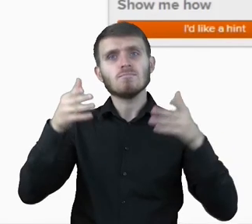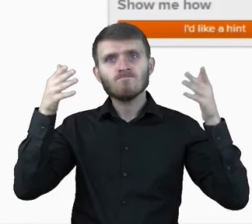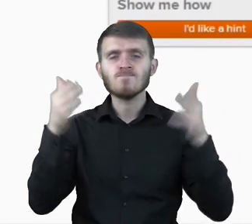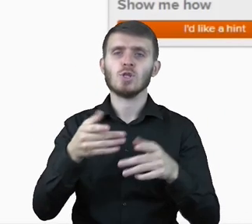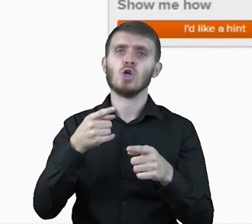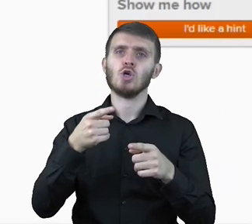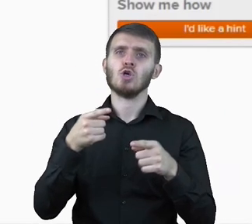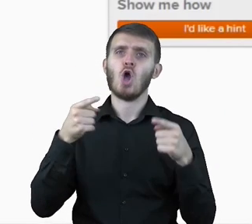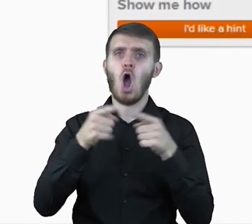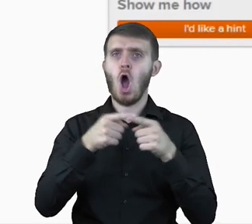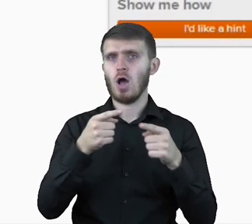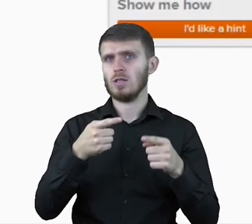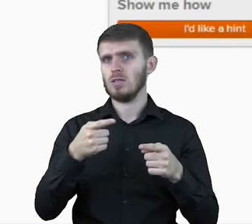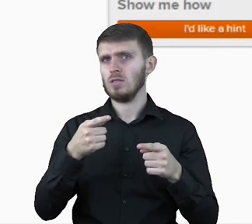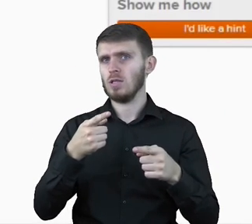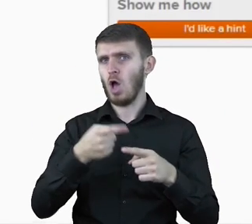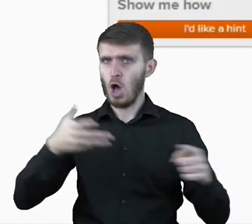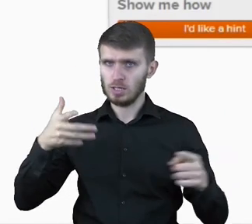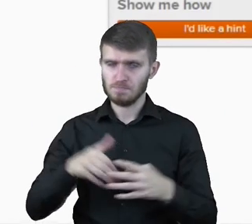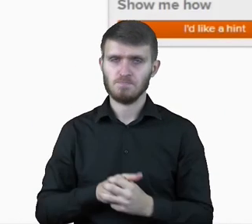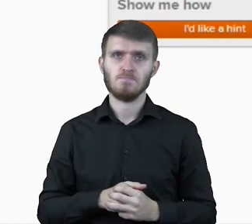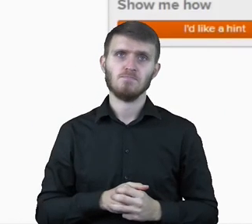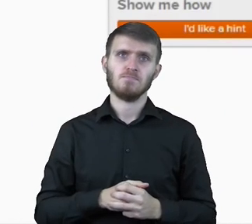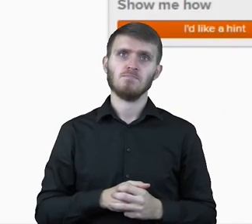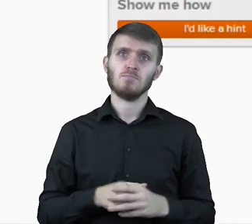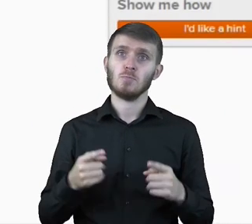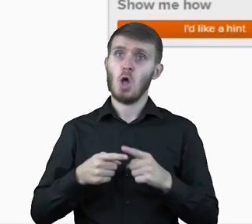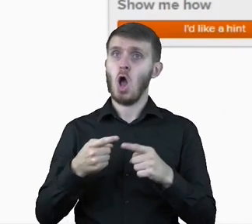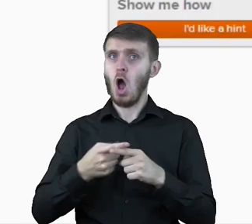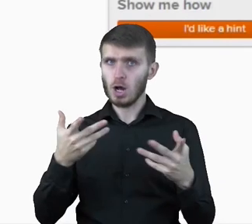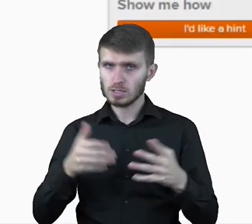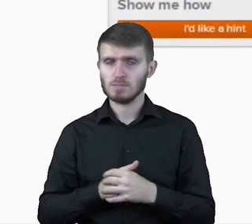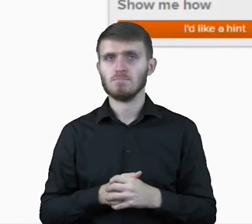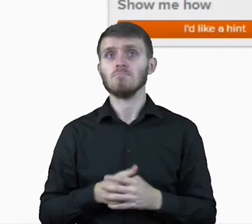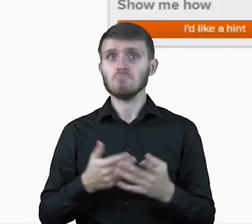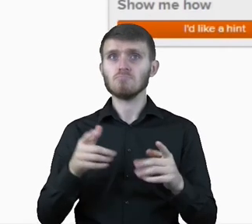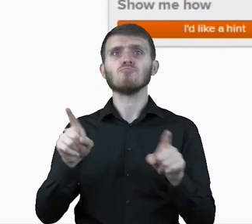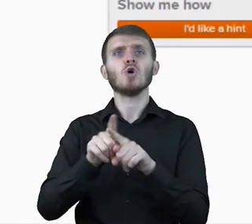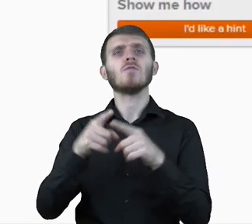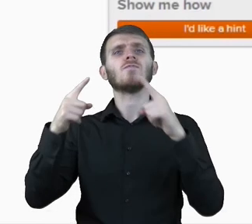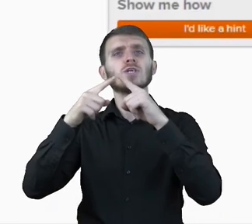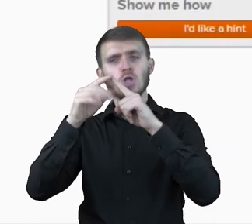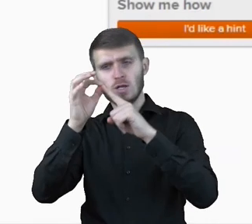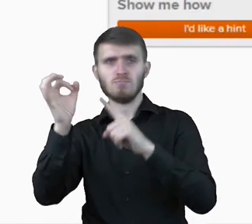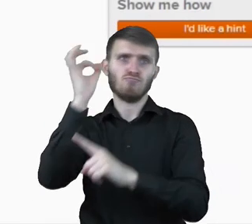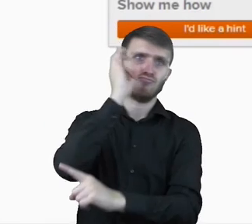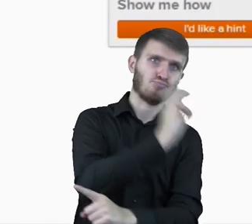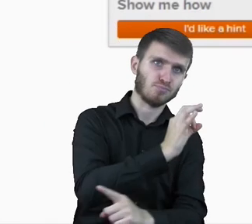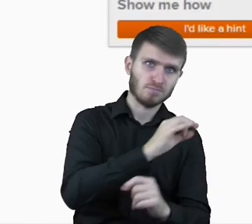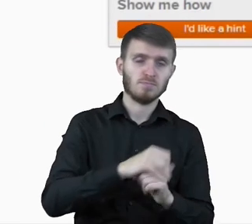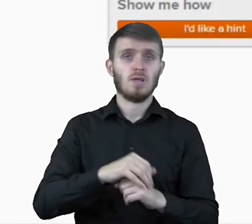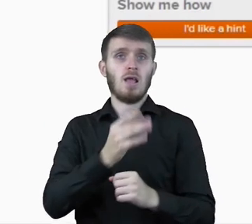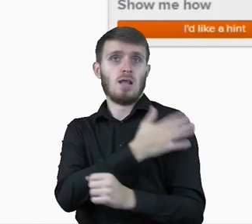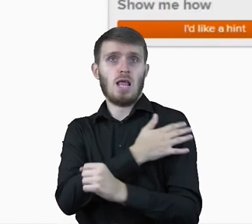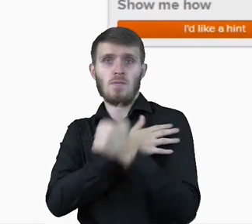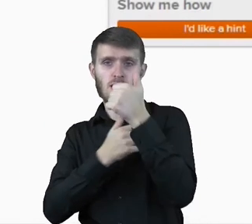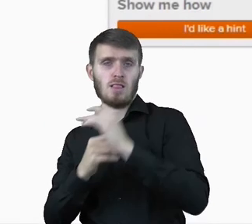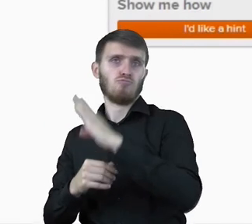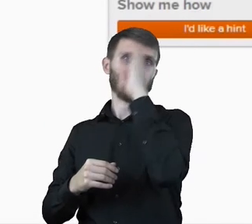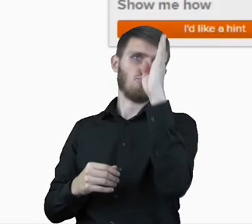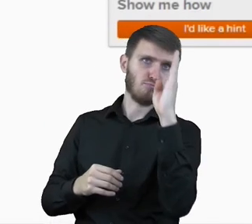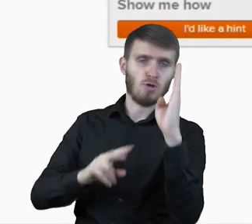Wstawmy tu wierzchołek. Tutaj jedno ramię. I tutaj drugie ramię. Zobacz. Udało nam się za pierwszym razem.